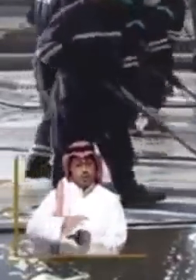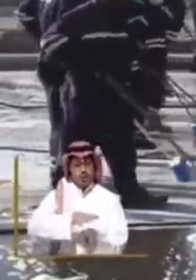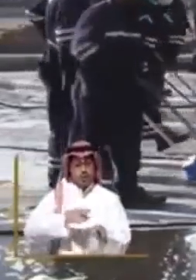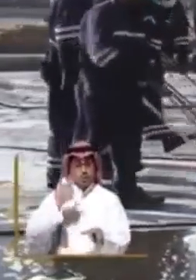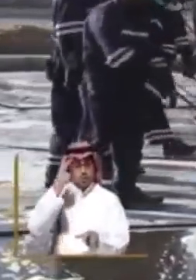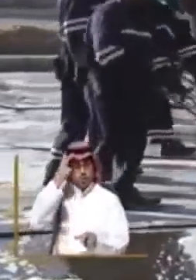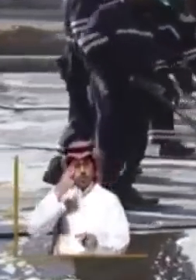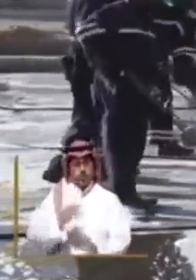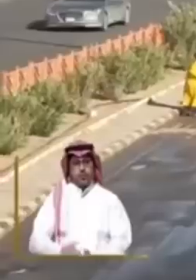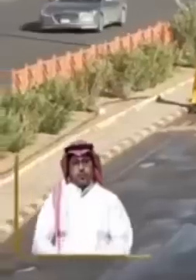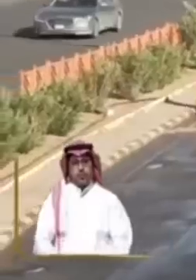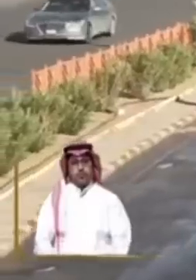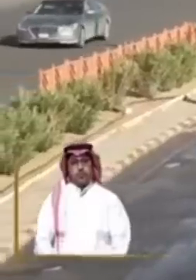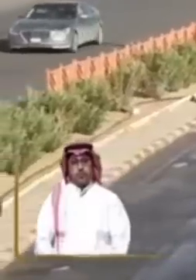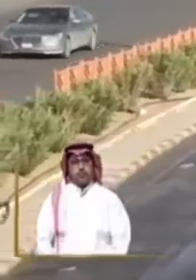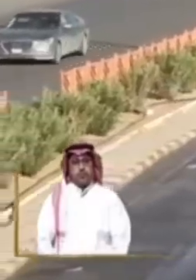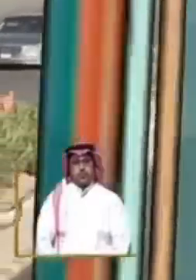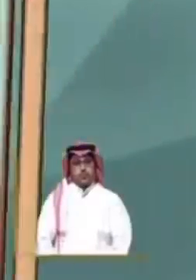مناطق المملكة.